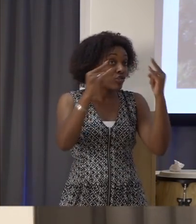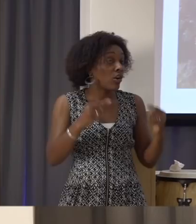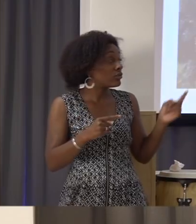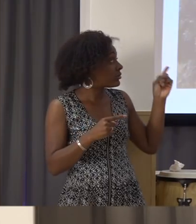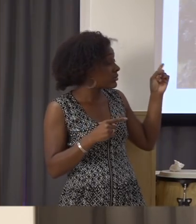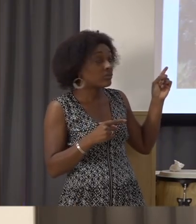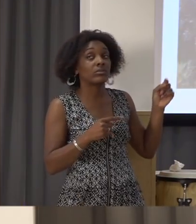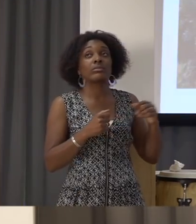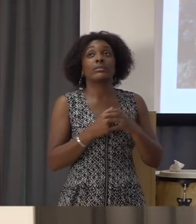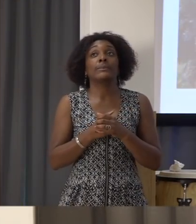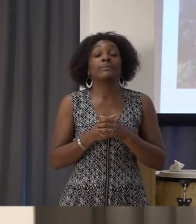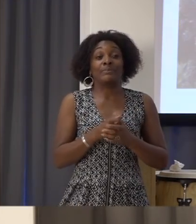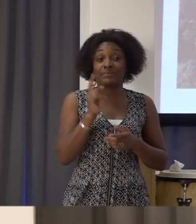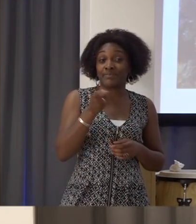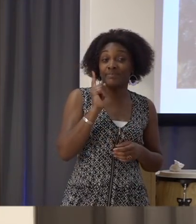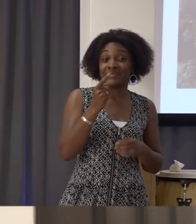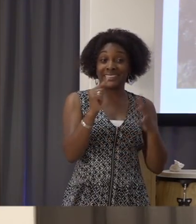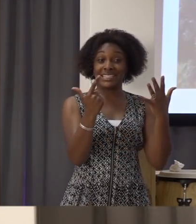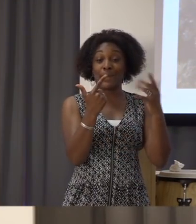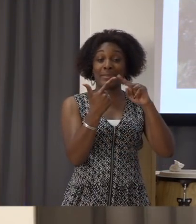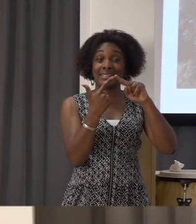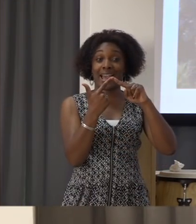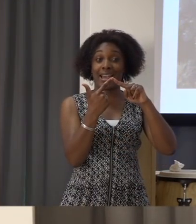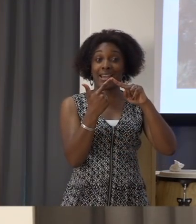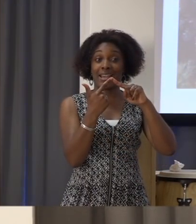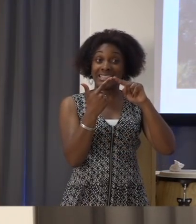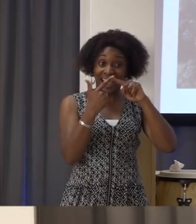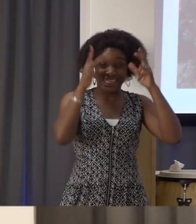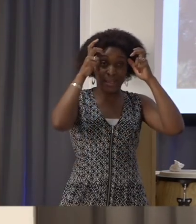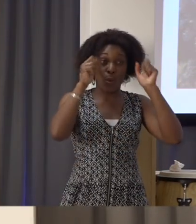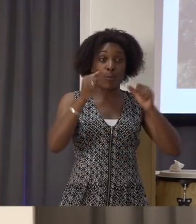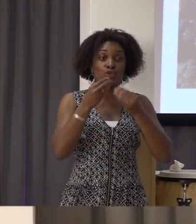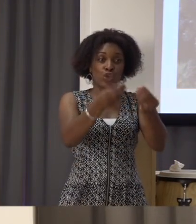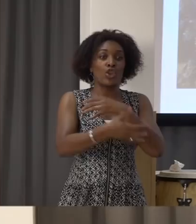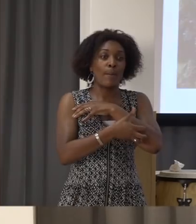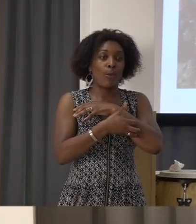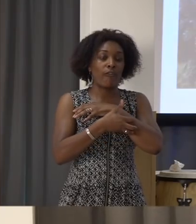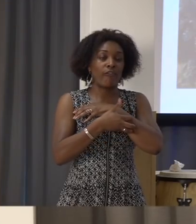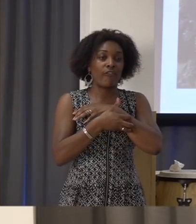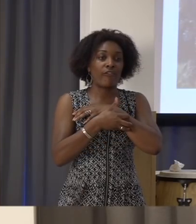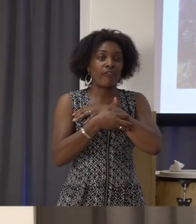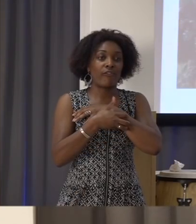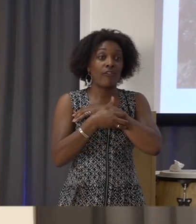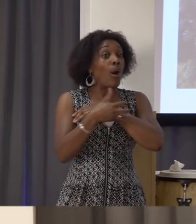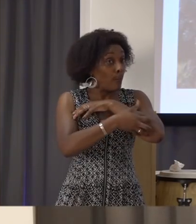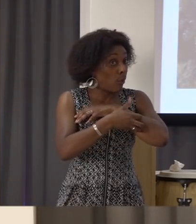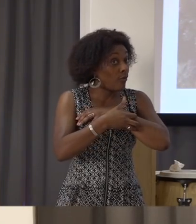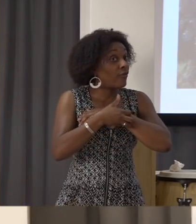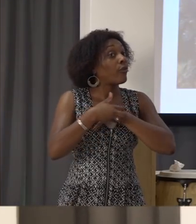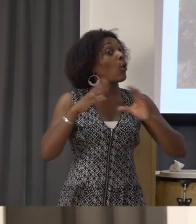Éviens a la capacité de rendre pauvre. Pauvre spirituellement et